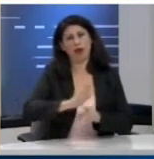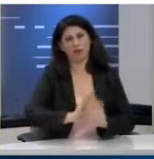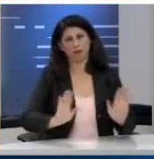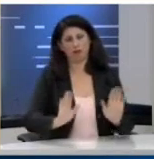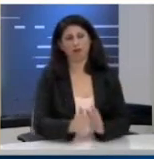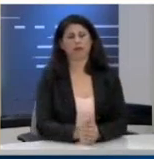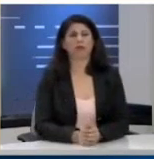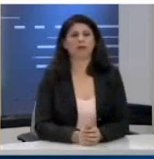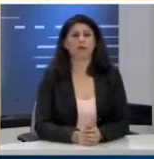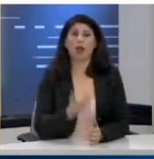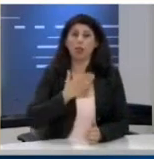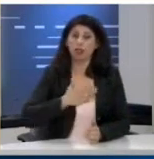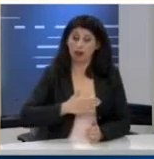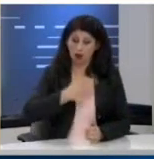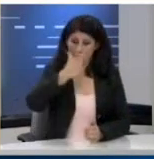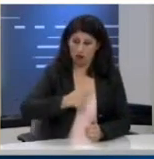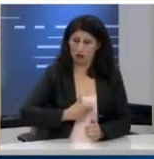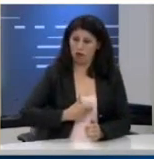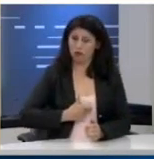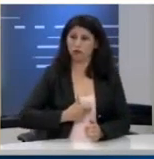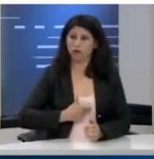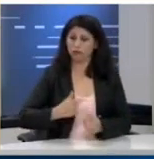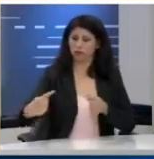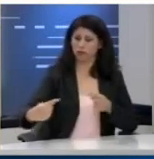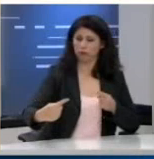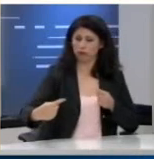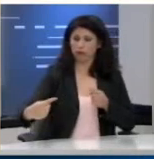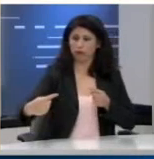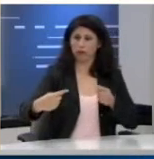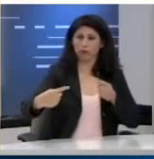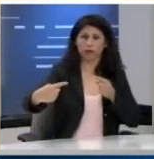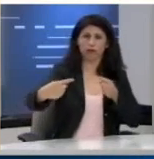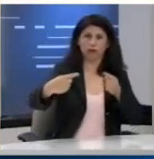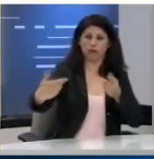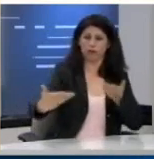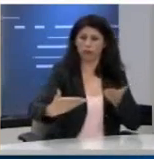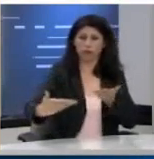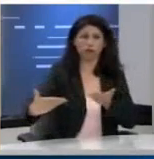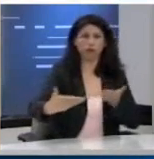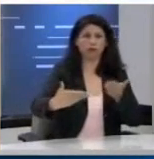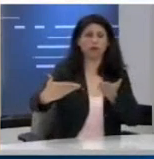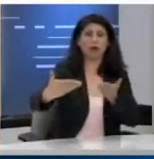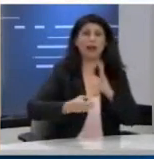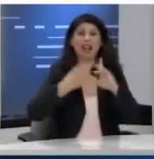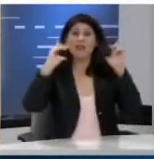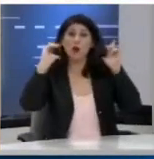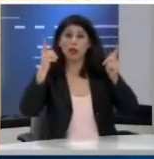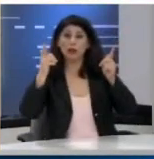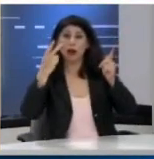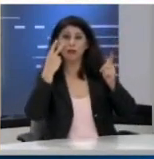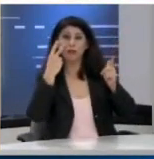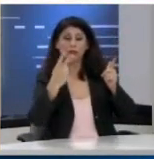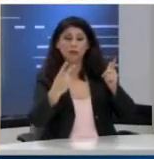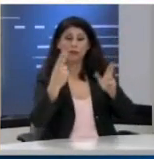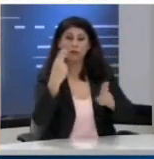Και να αντιπαραβάλουμε τα σχέδιά μας, τις προτάσεις μας, τις θέσεις μας, τα έργα μας και να θέσουμε τα κρίσιμα